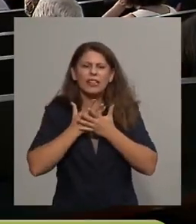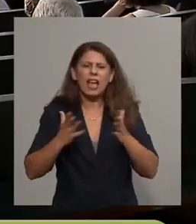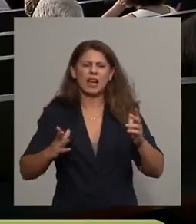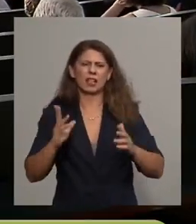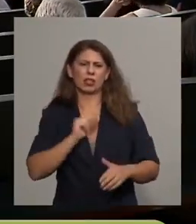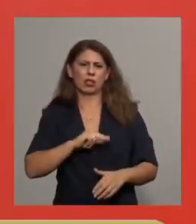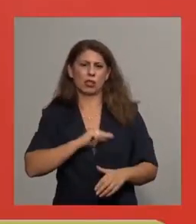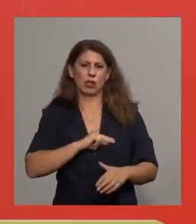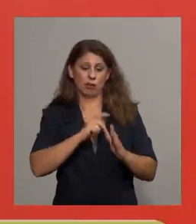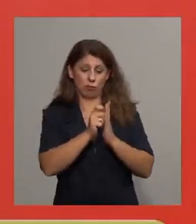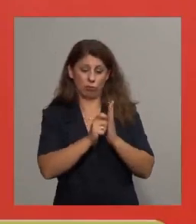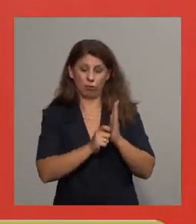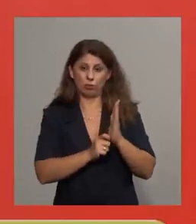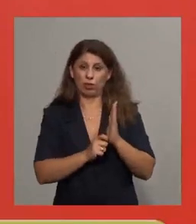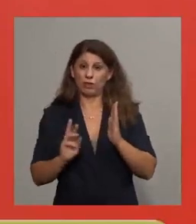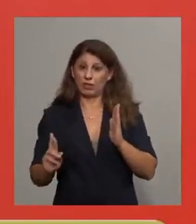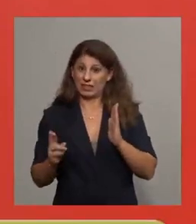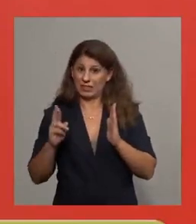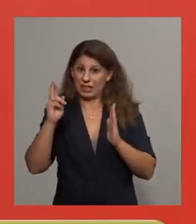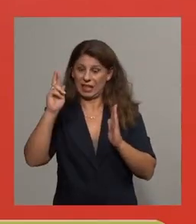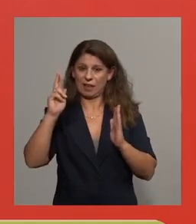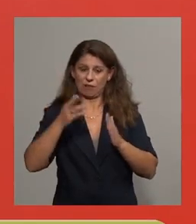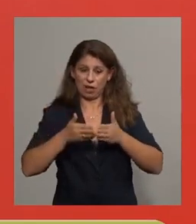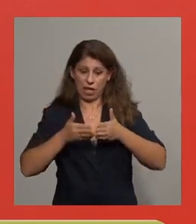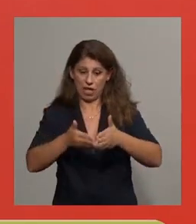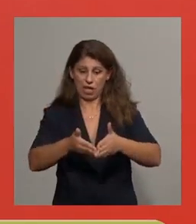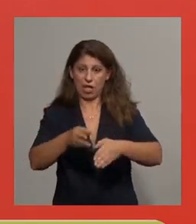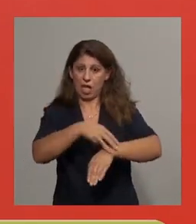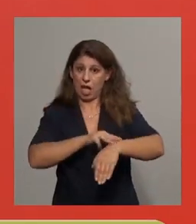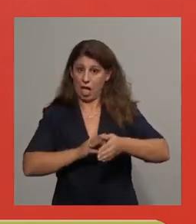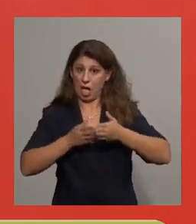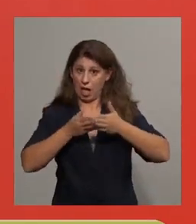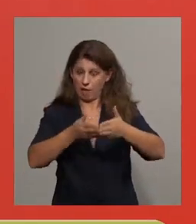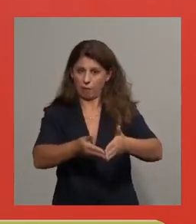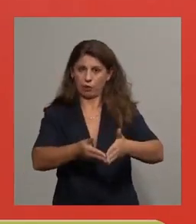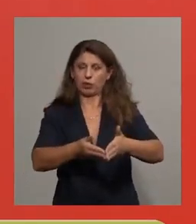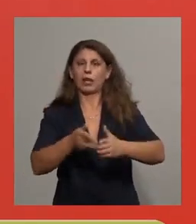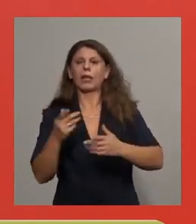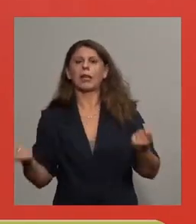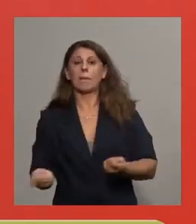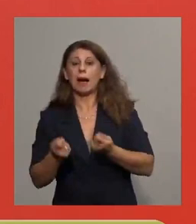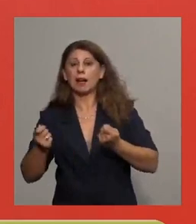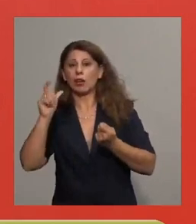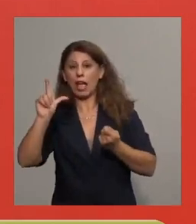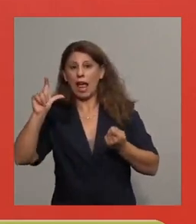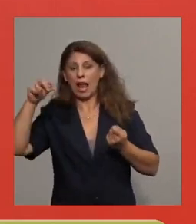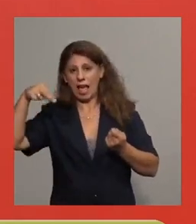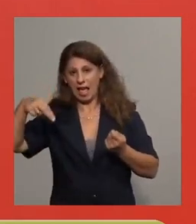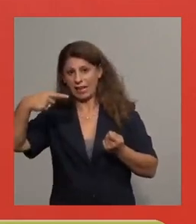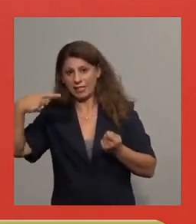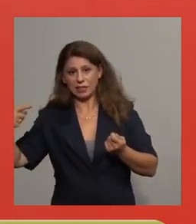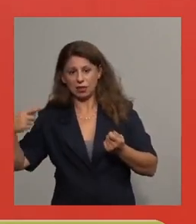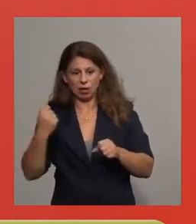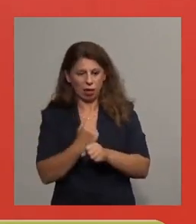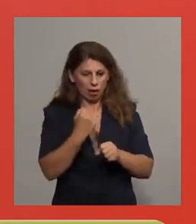κερδών που καταγράφουν στην ενέργεια οι εφοπλιστές και η παραγωγή του LNG, οι εργαζόμενοι